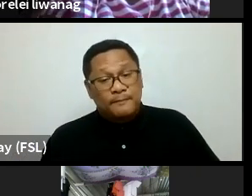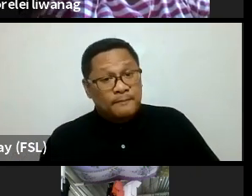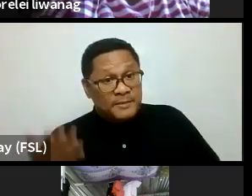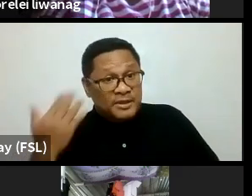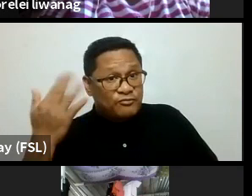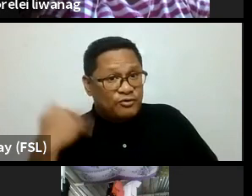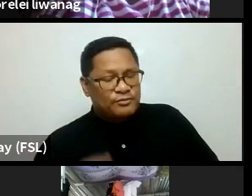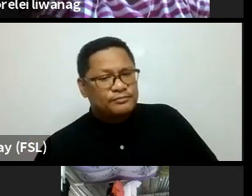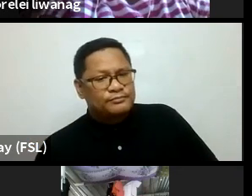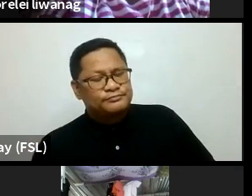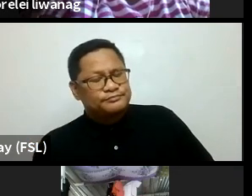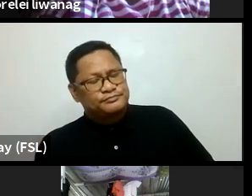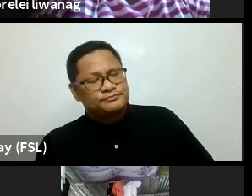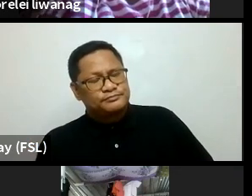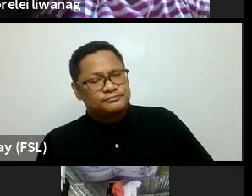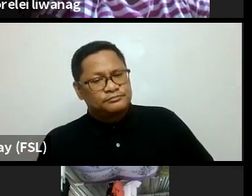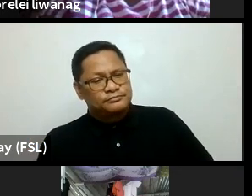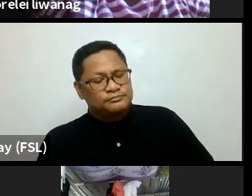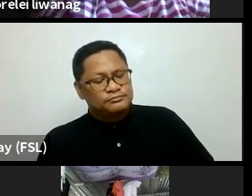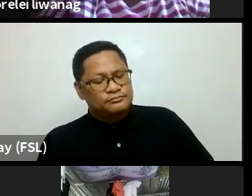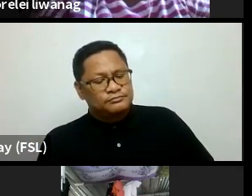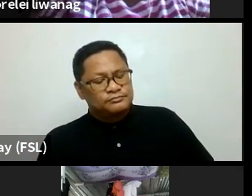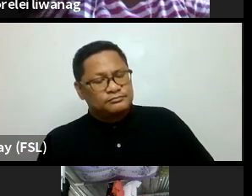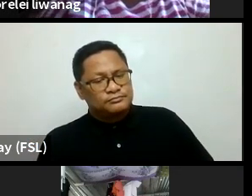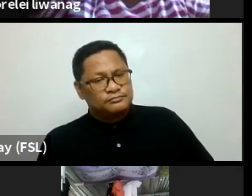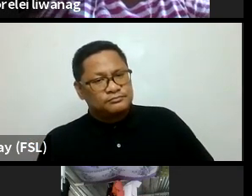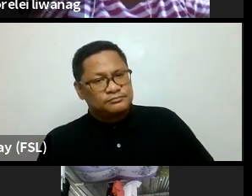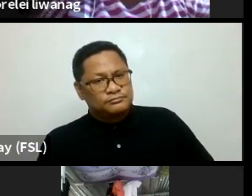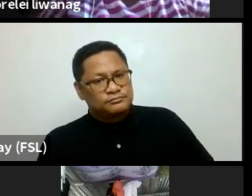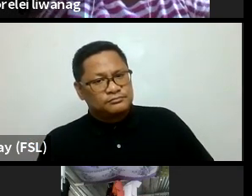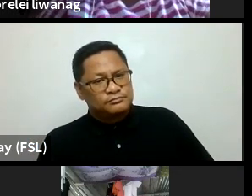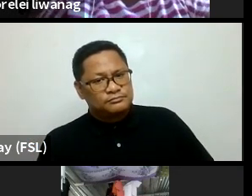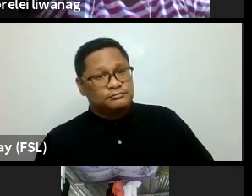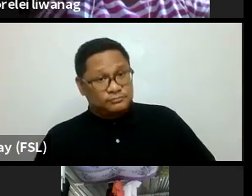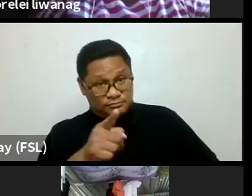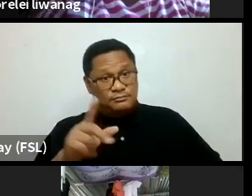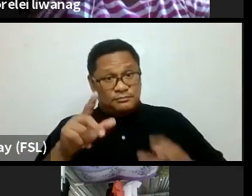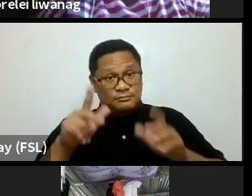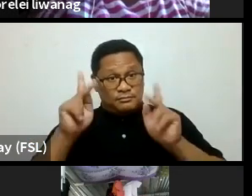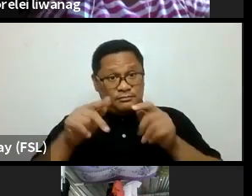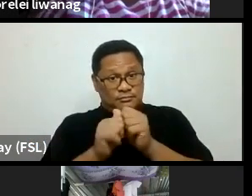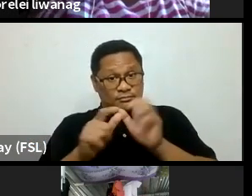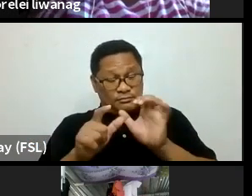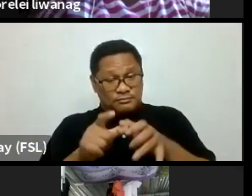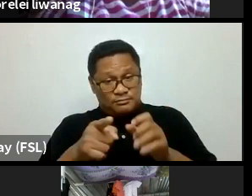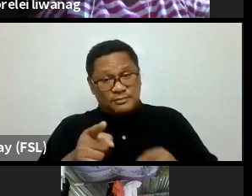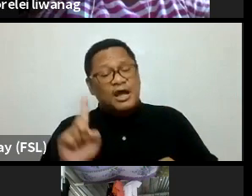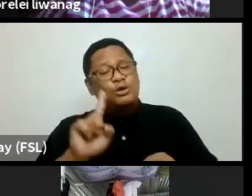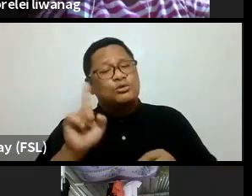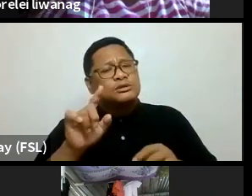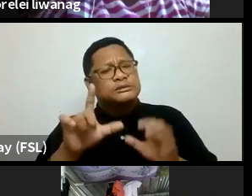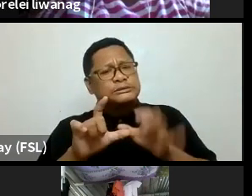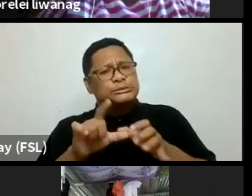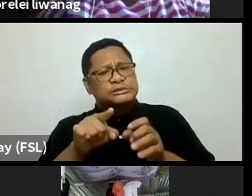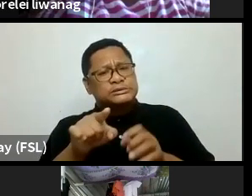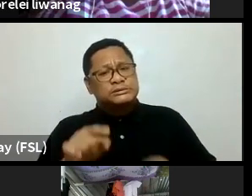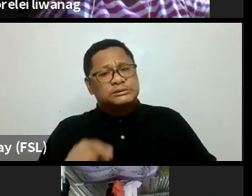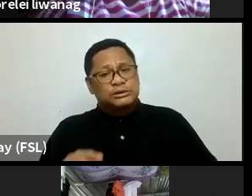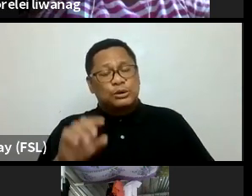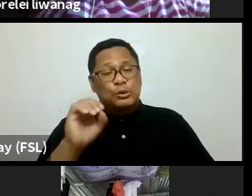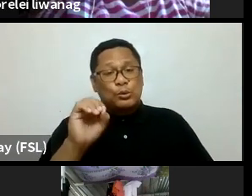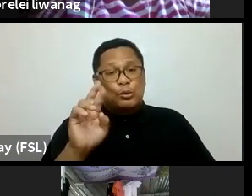Dati yun. Dati po. Oo. Person with disability ka? Yes. It's, anong disability mo, Roderick? Orto